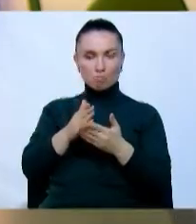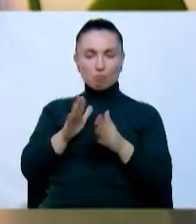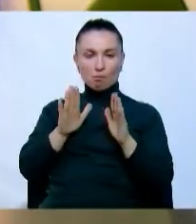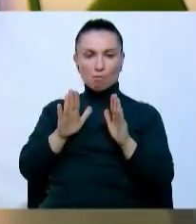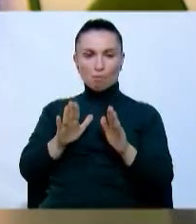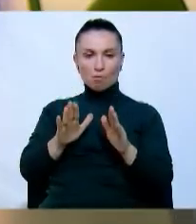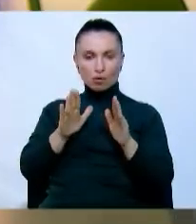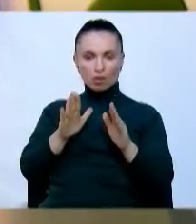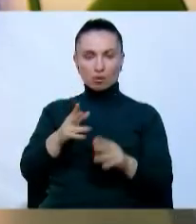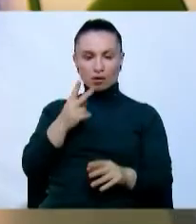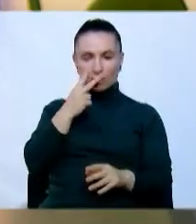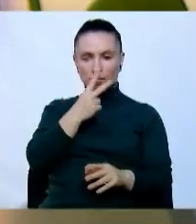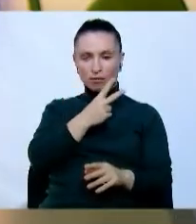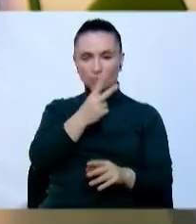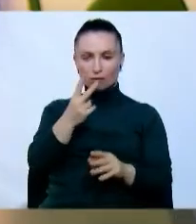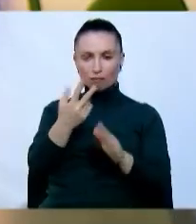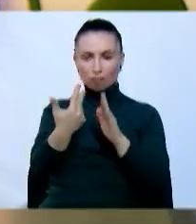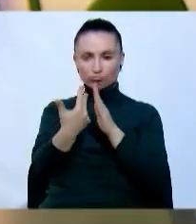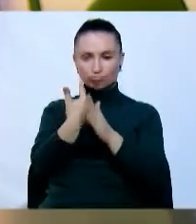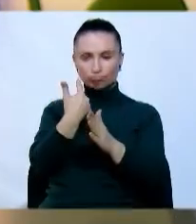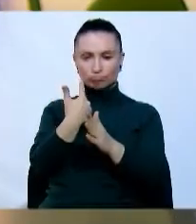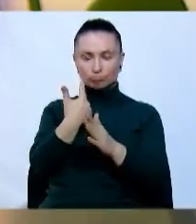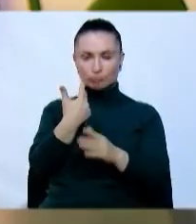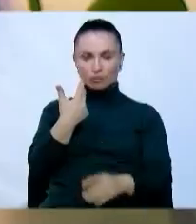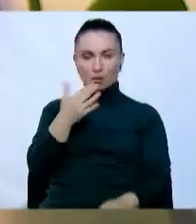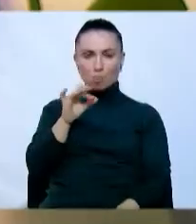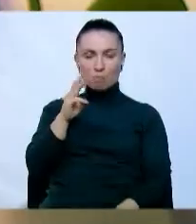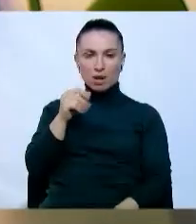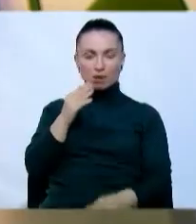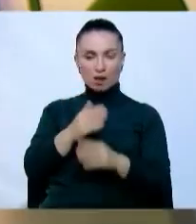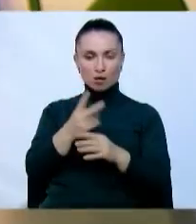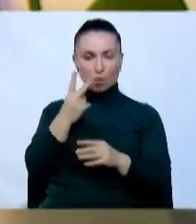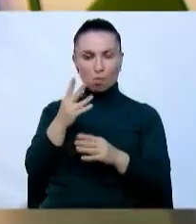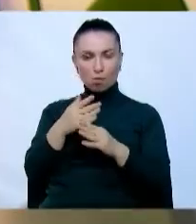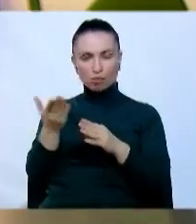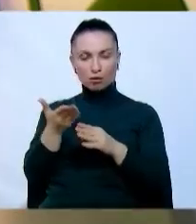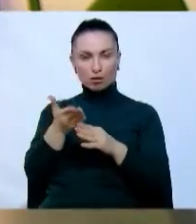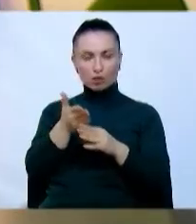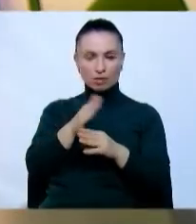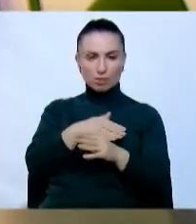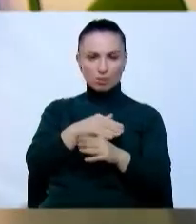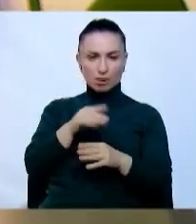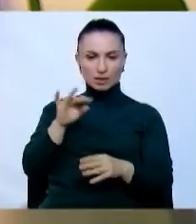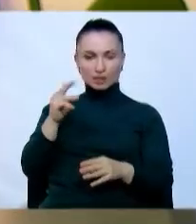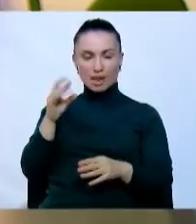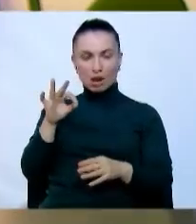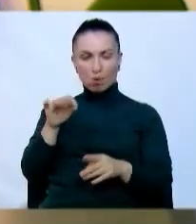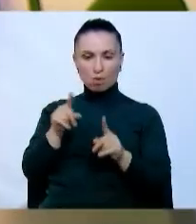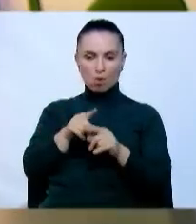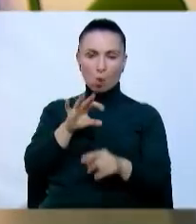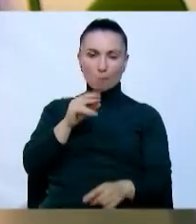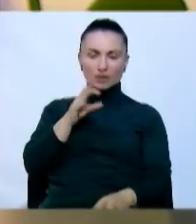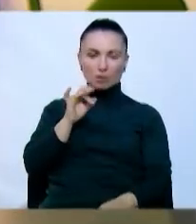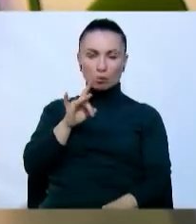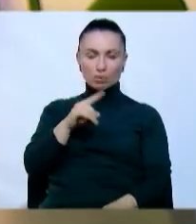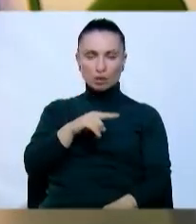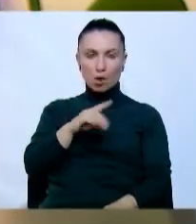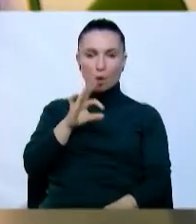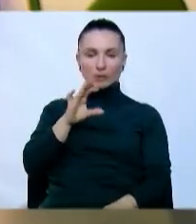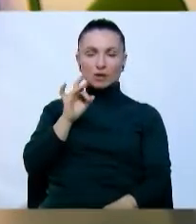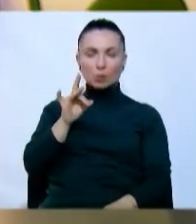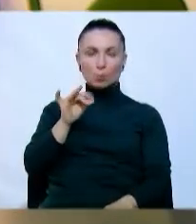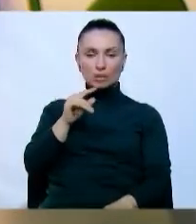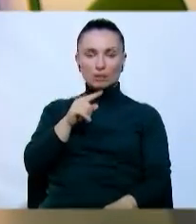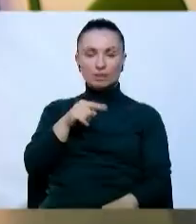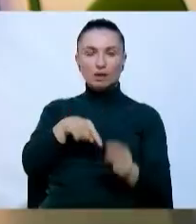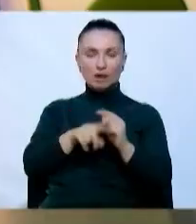მხოლოდ გამოსახულების გატარება. თვალი რო დავყავთ ორ ნაწილად, ერთი ნევროლოგიური ნაწილი და მეორე ოპტიკური ნაწილი. ოპტიკურ ნაწილში